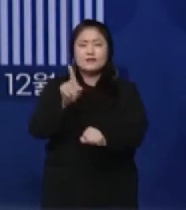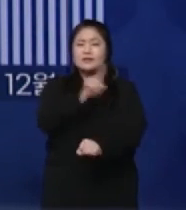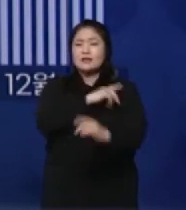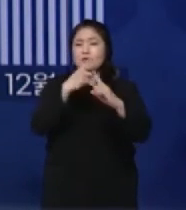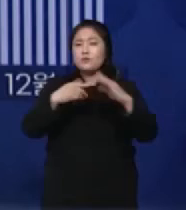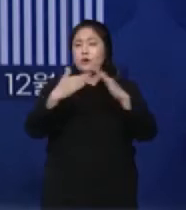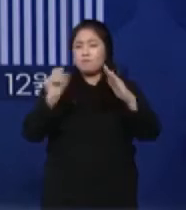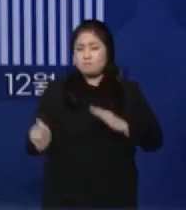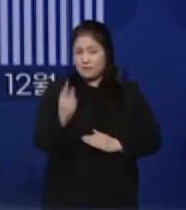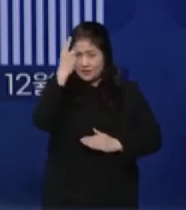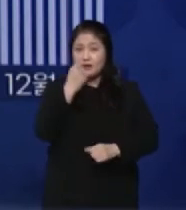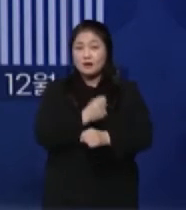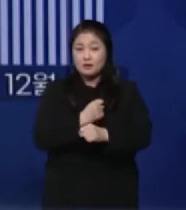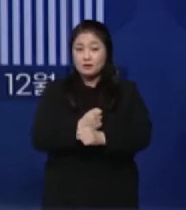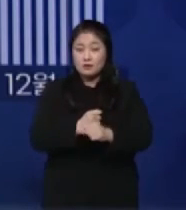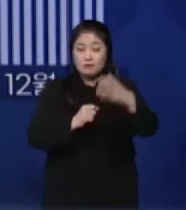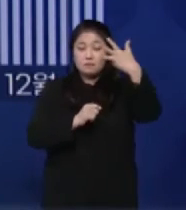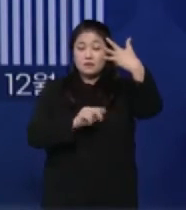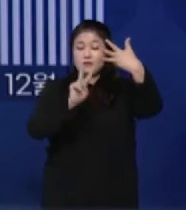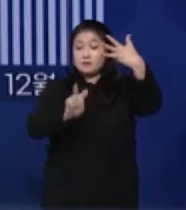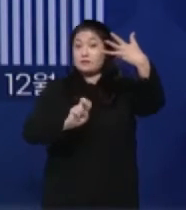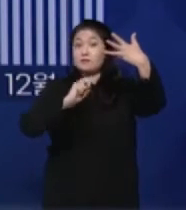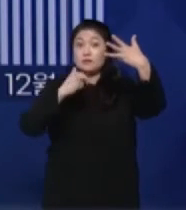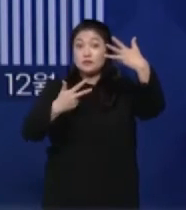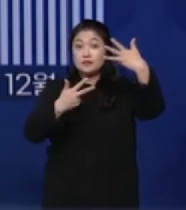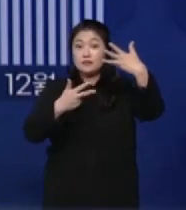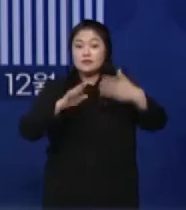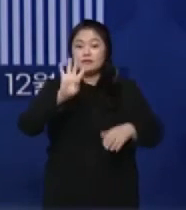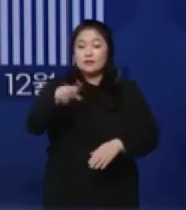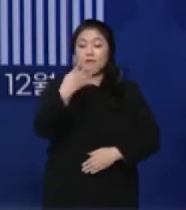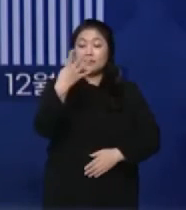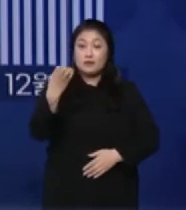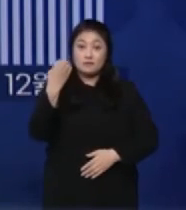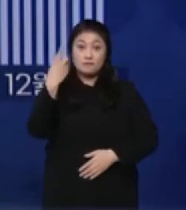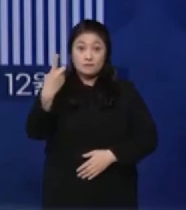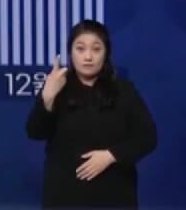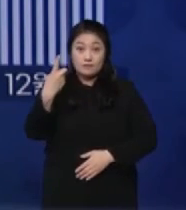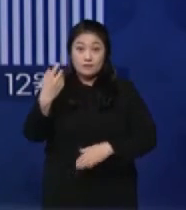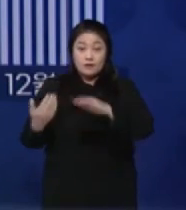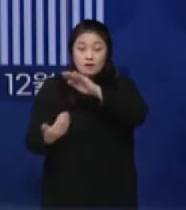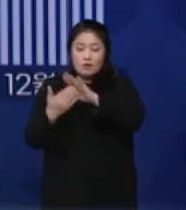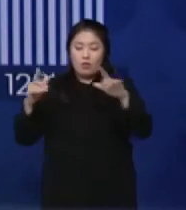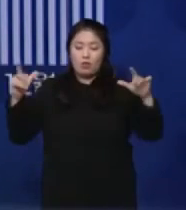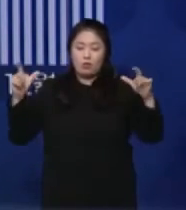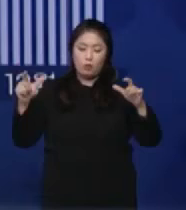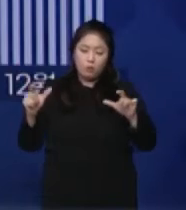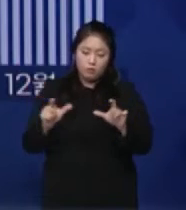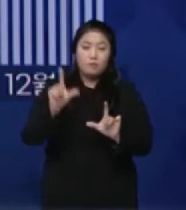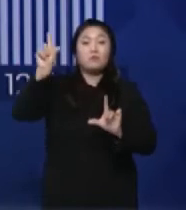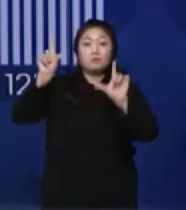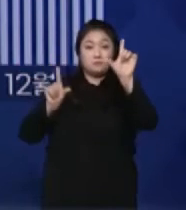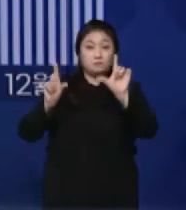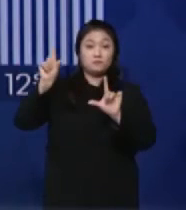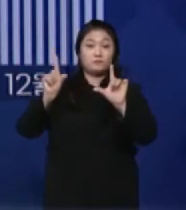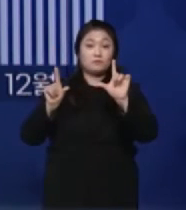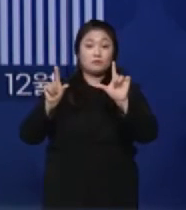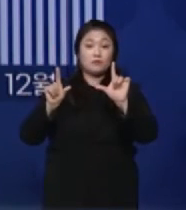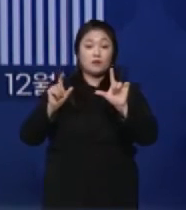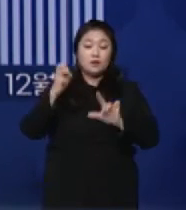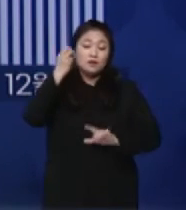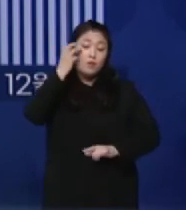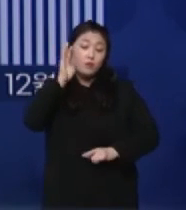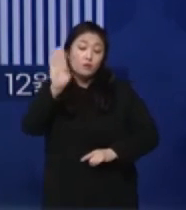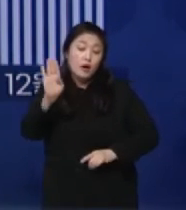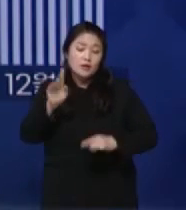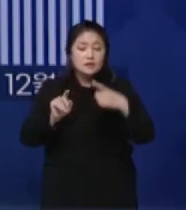교회를 중심으로 시작됐고 8월 27일 400 41명을 고비로 줄어들었습니다 3개월